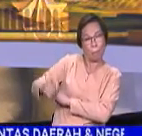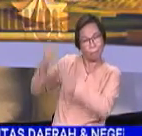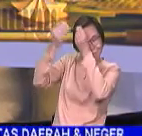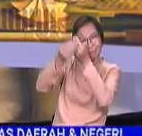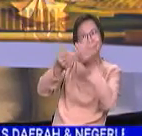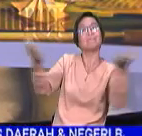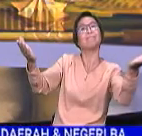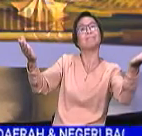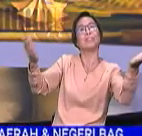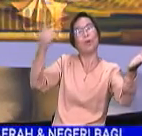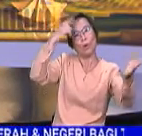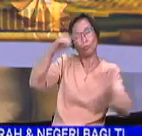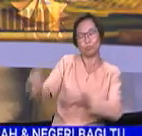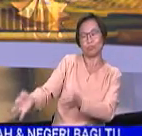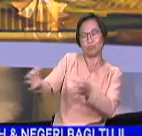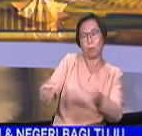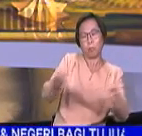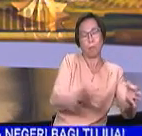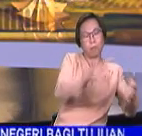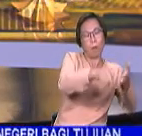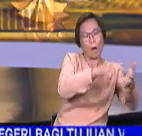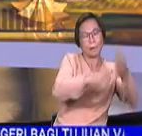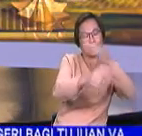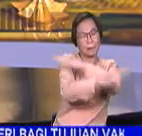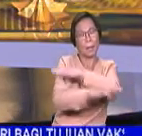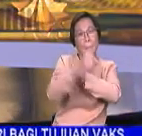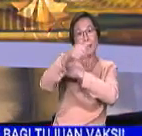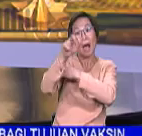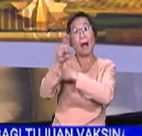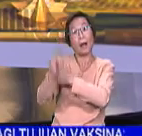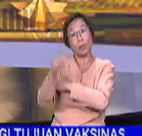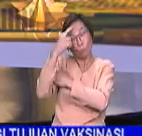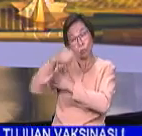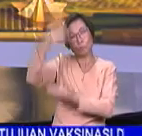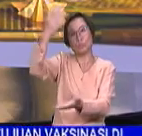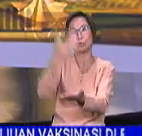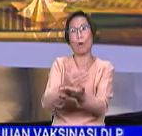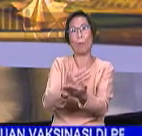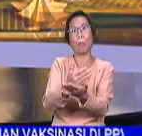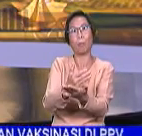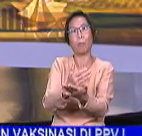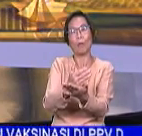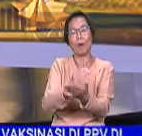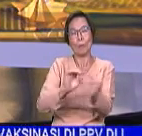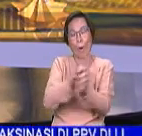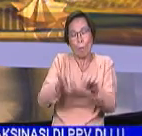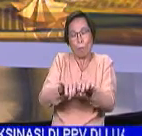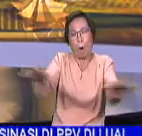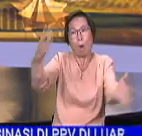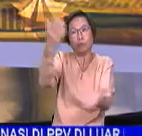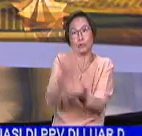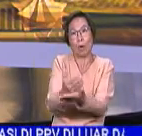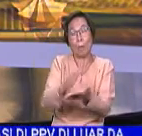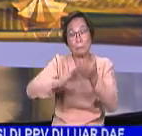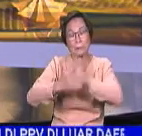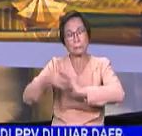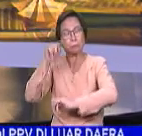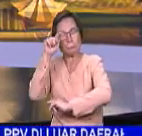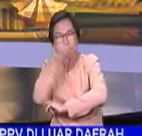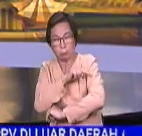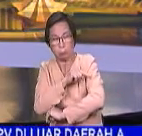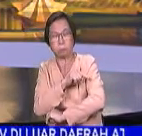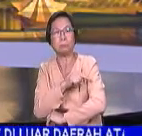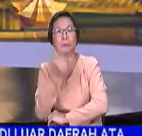disiarkan untuk menangguhkan pilihan Raya drive Aren bagi mengelak penularan kobis 15 menjadi lebih